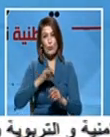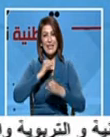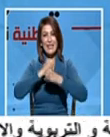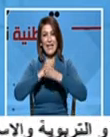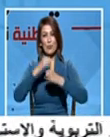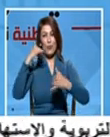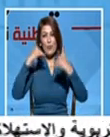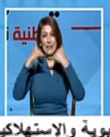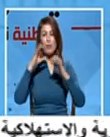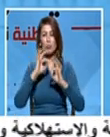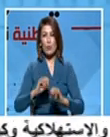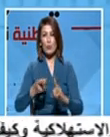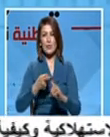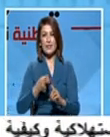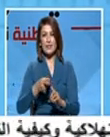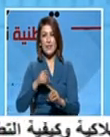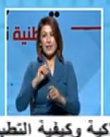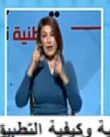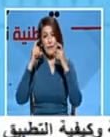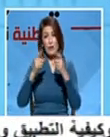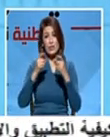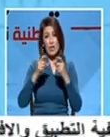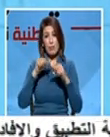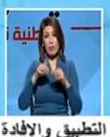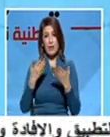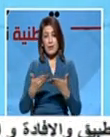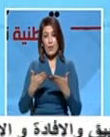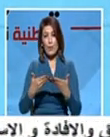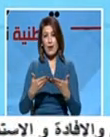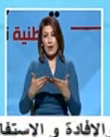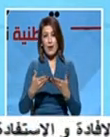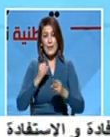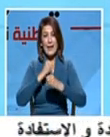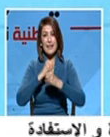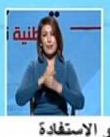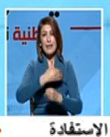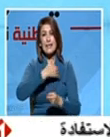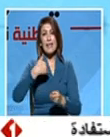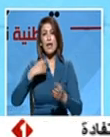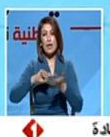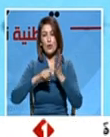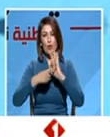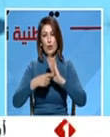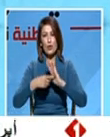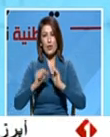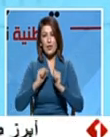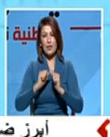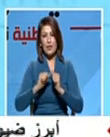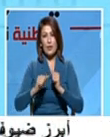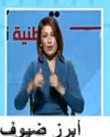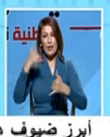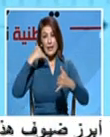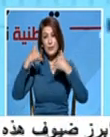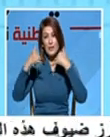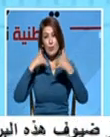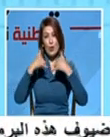عبر وهذه فرصه باش ناكد انه الخدمات الصحيه كل المطالب يكون فيها رقم الهاتف، على خاطر باش نبعثوا لهم لا